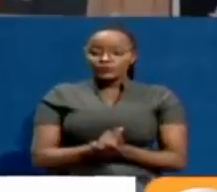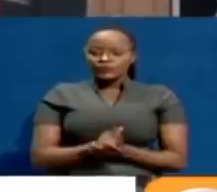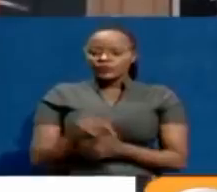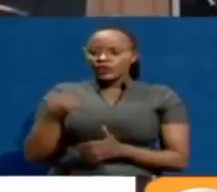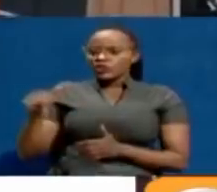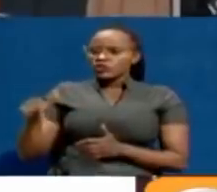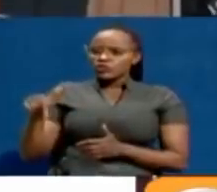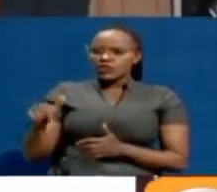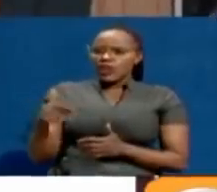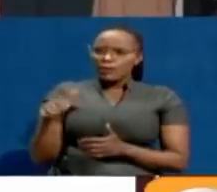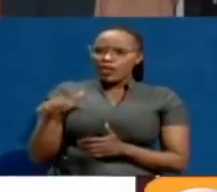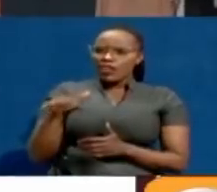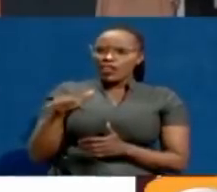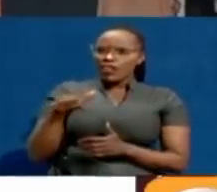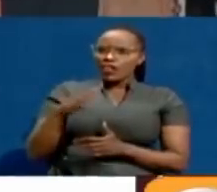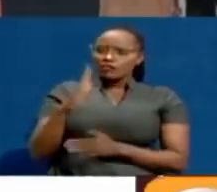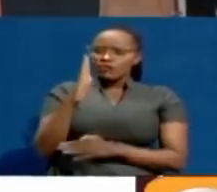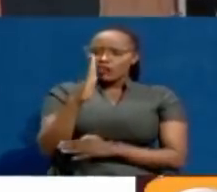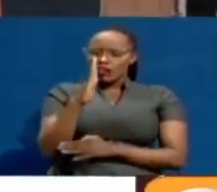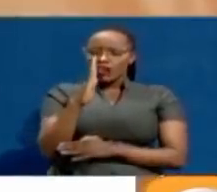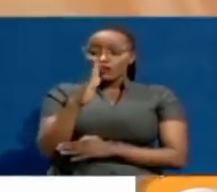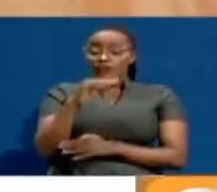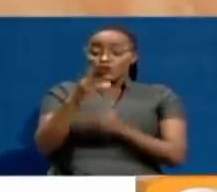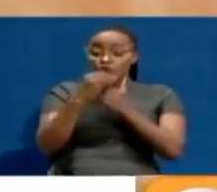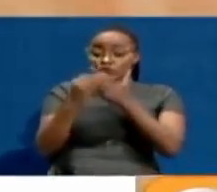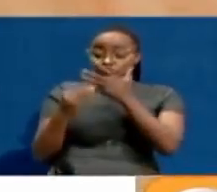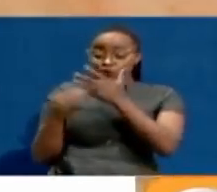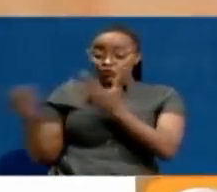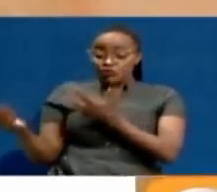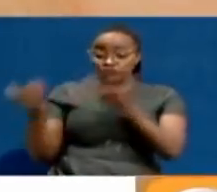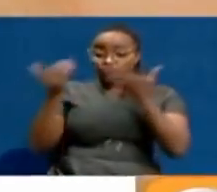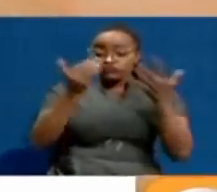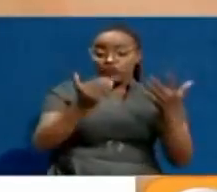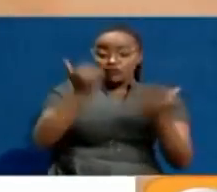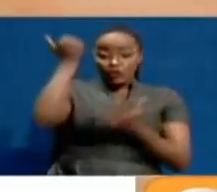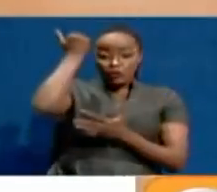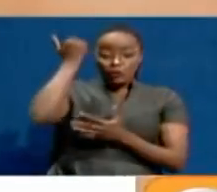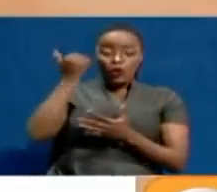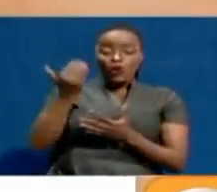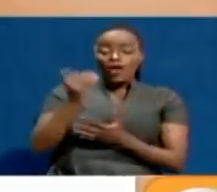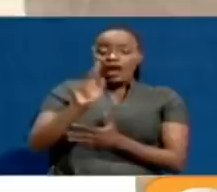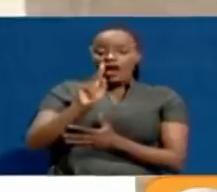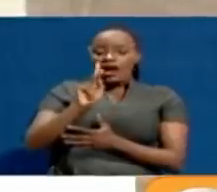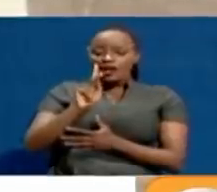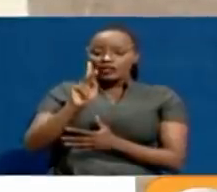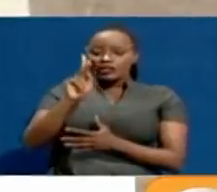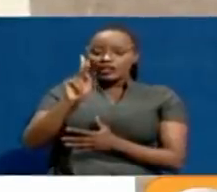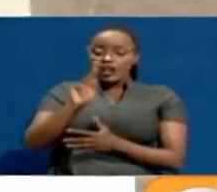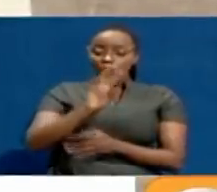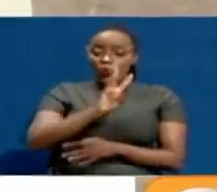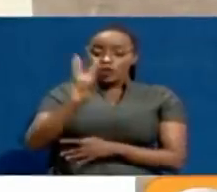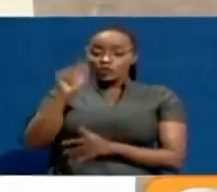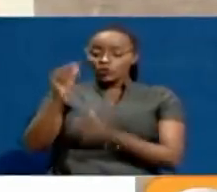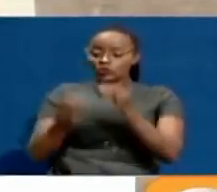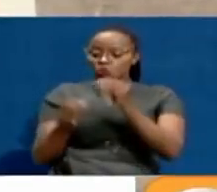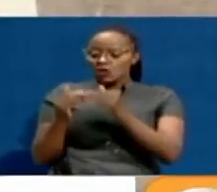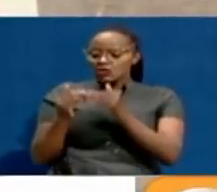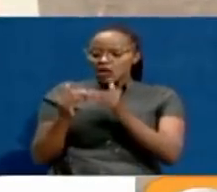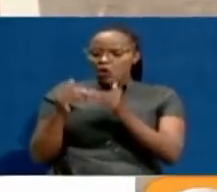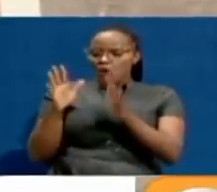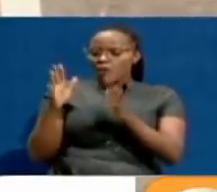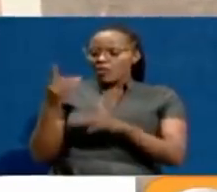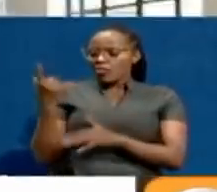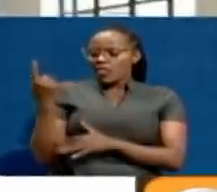Adhuhuri ya leo, aliyekuwa gavana wa Nairobi Mike Sonko aliwasilishwa katika mahakama ya Kahawa West iliyofunguliwa rasmi mwishoni mwa